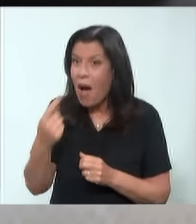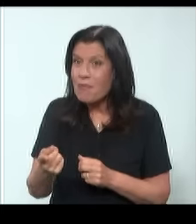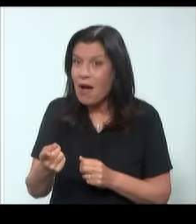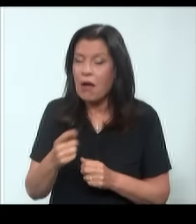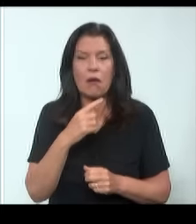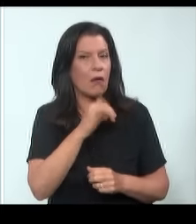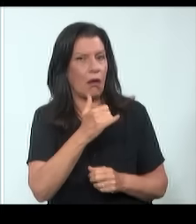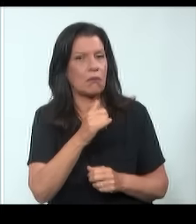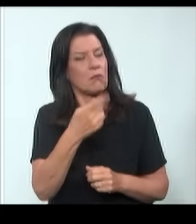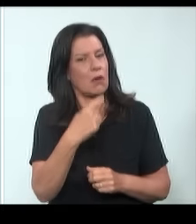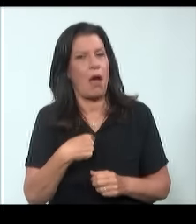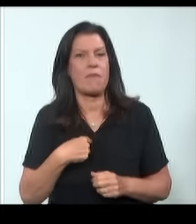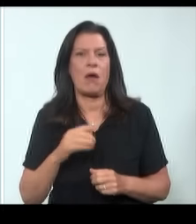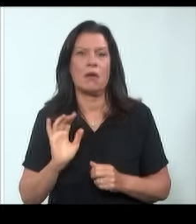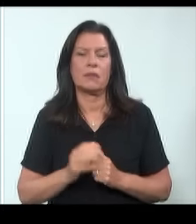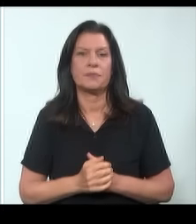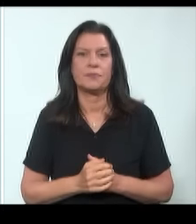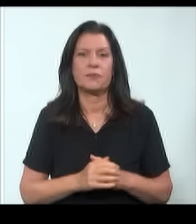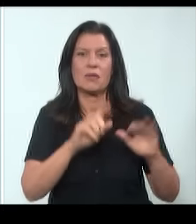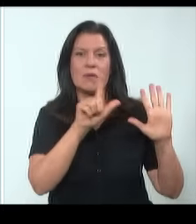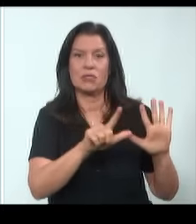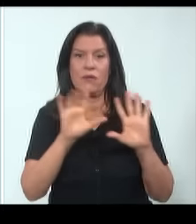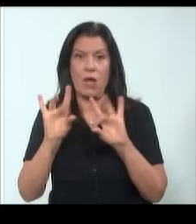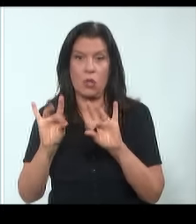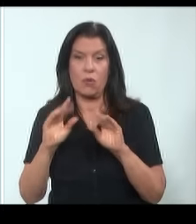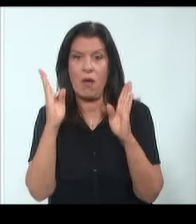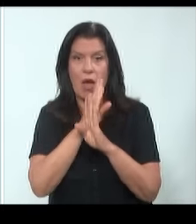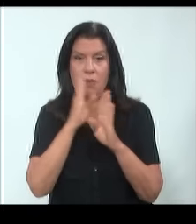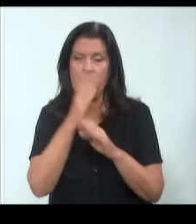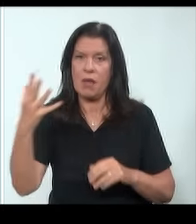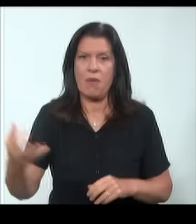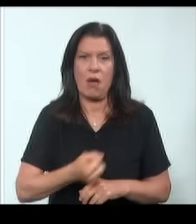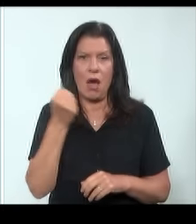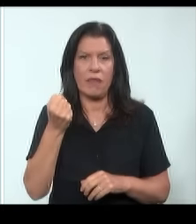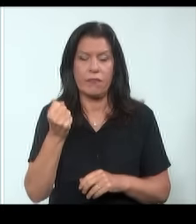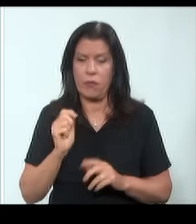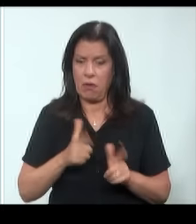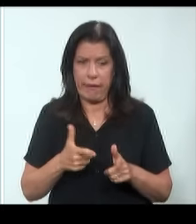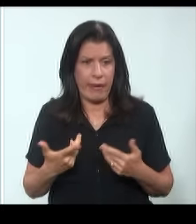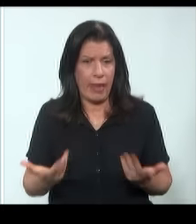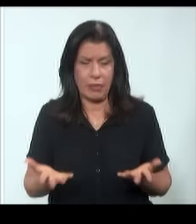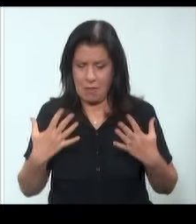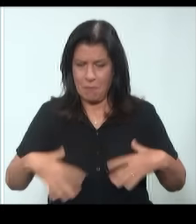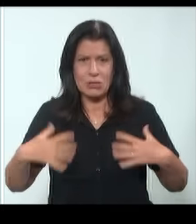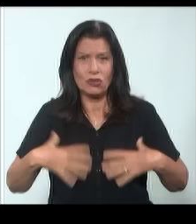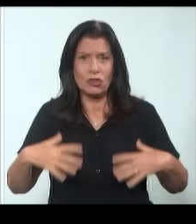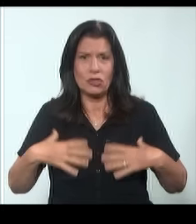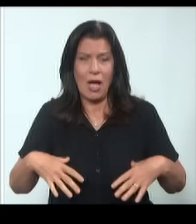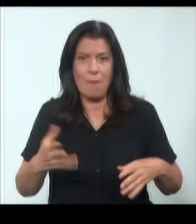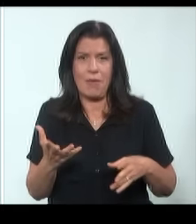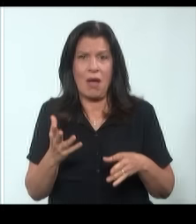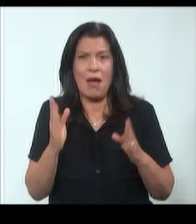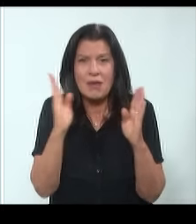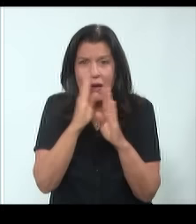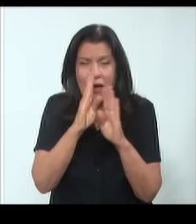כן. בשבעה באוקטובר המחבלים חטפו אותן לא חמושות, בפיג'מה, מסתתרות במיגונית.